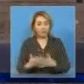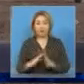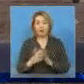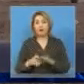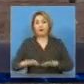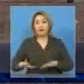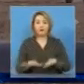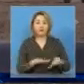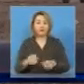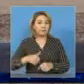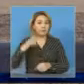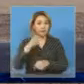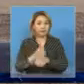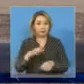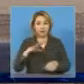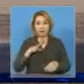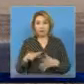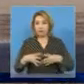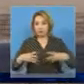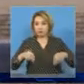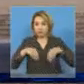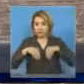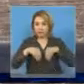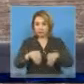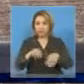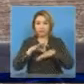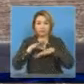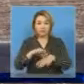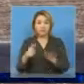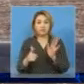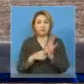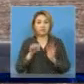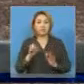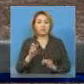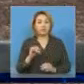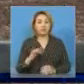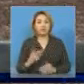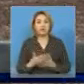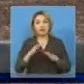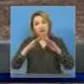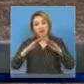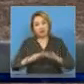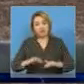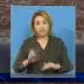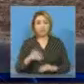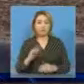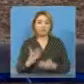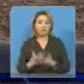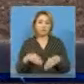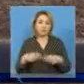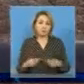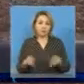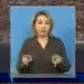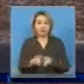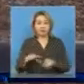шаруашылығы басқармасы берген мәліметке сүйенсе, көктемгі егіс науқанын жүргізуге 7000 тоннадан астам арзандатылған дизель отыны бөлінген.